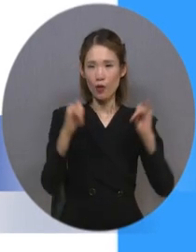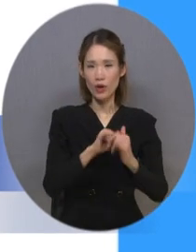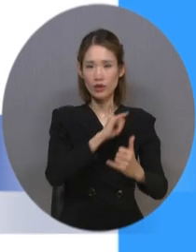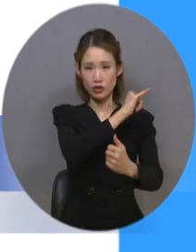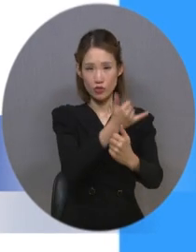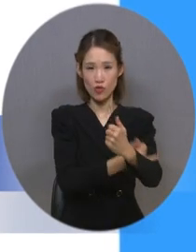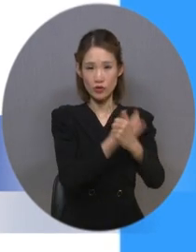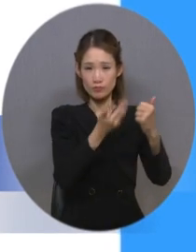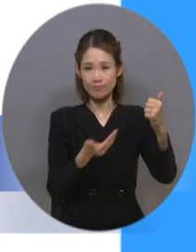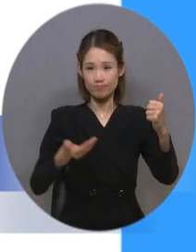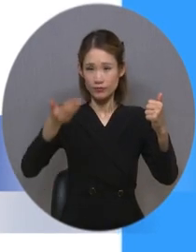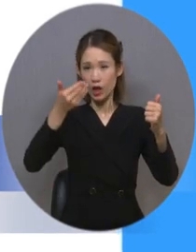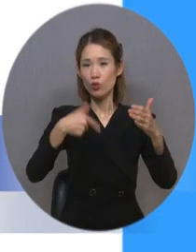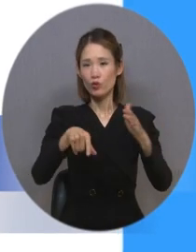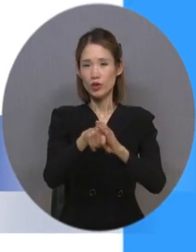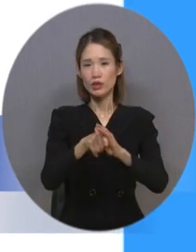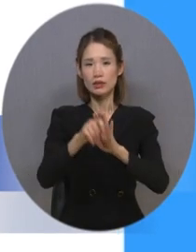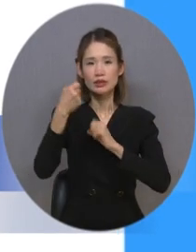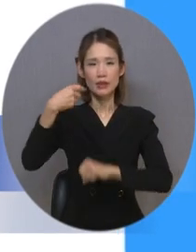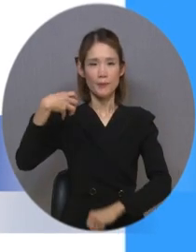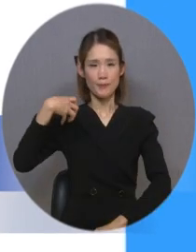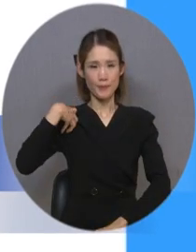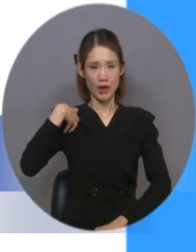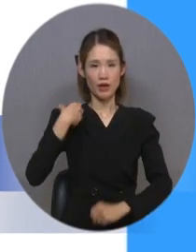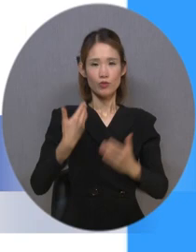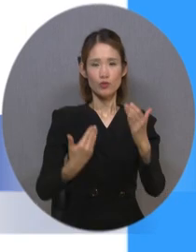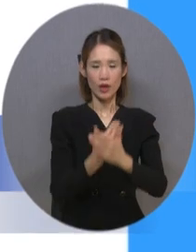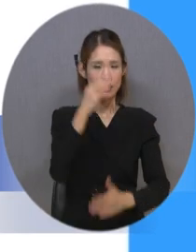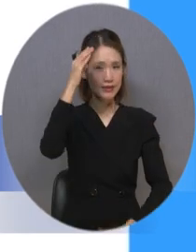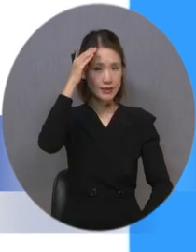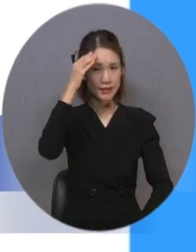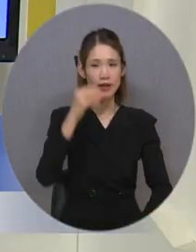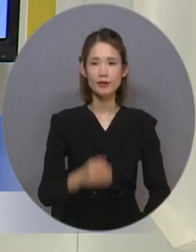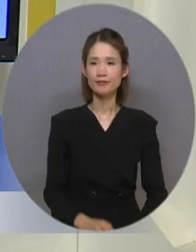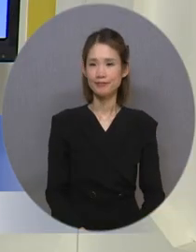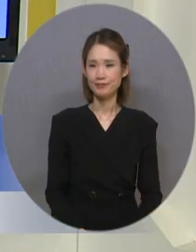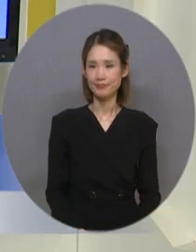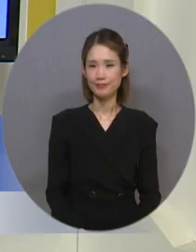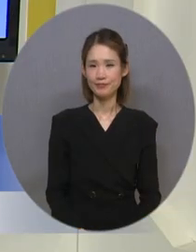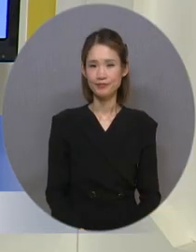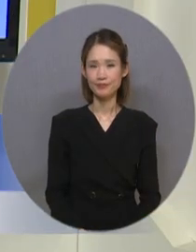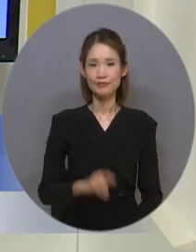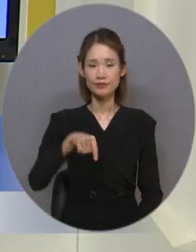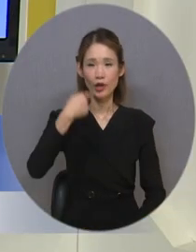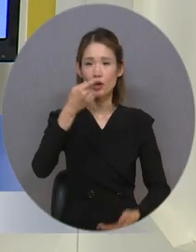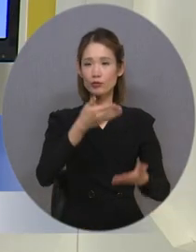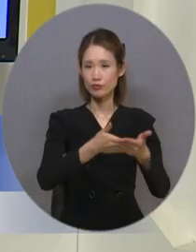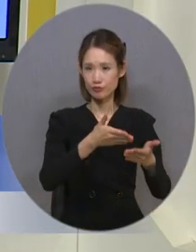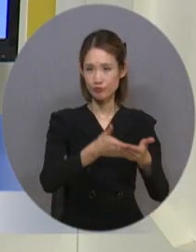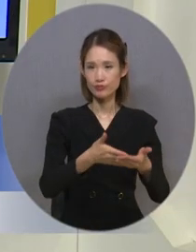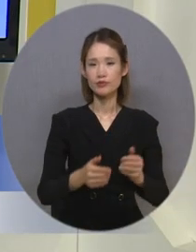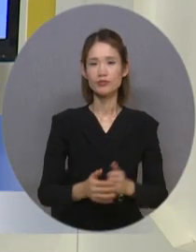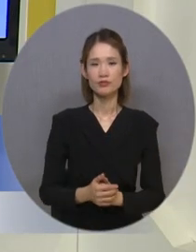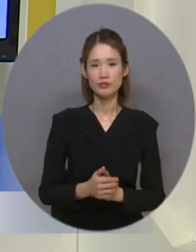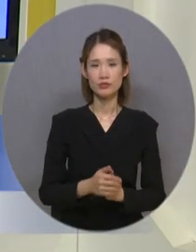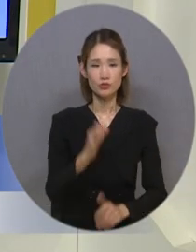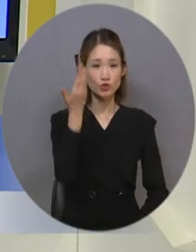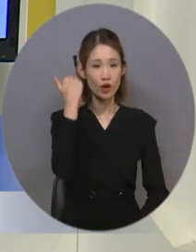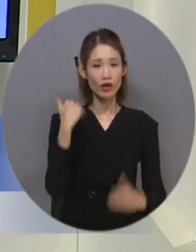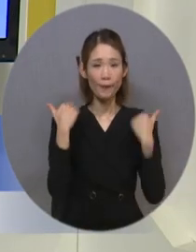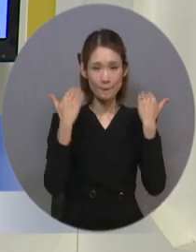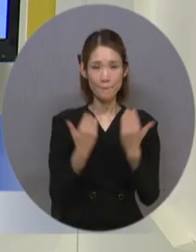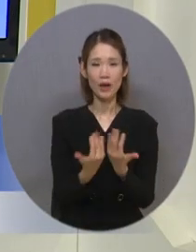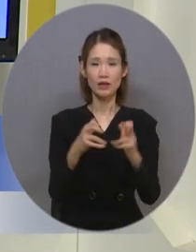한 단계 발전시키는 디딤돌이 될 수 있기를 기대해 봅니다 다음 소식입니다 최근에